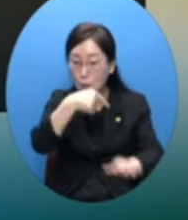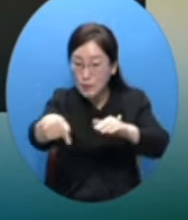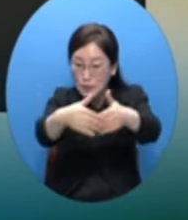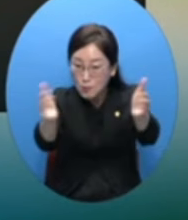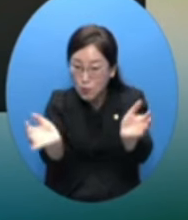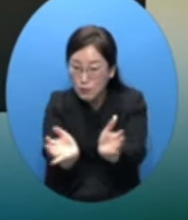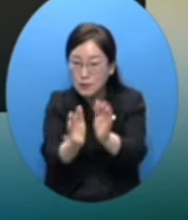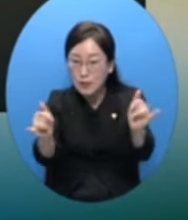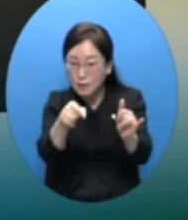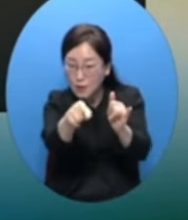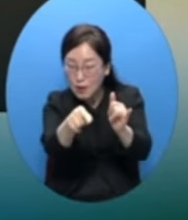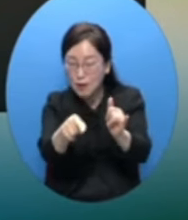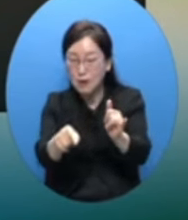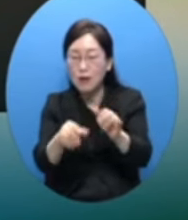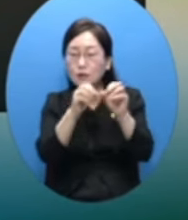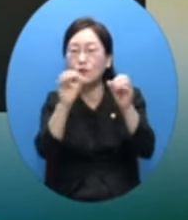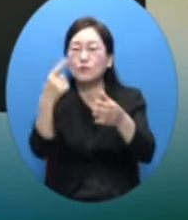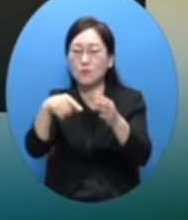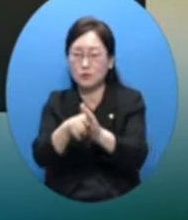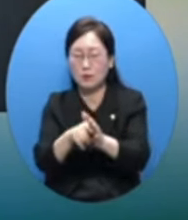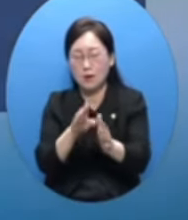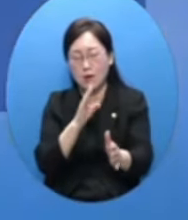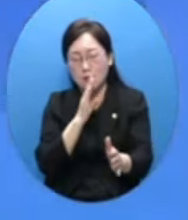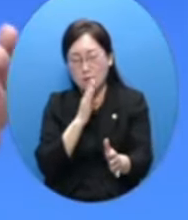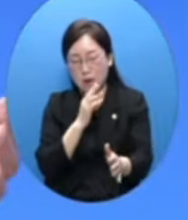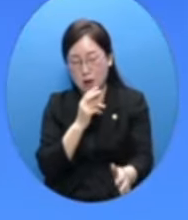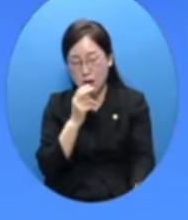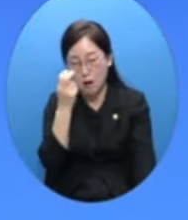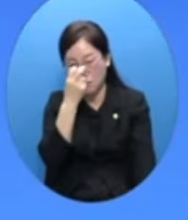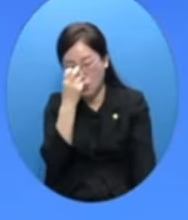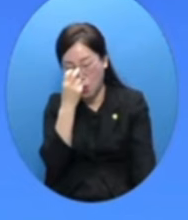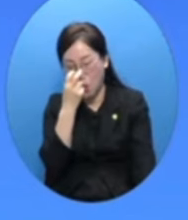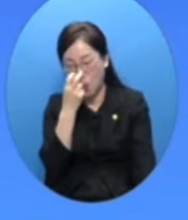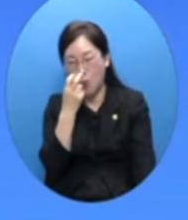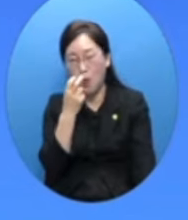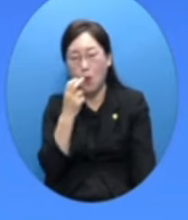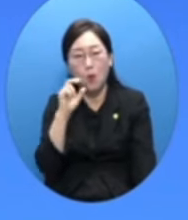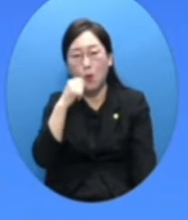정말 치안이 안 좋고 환경이